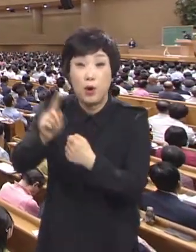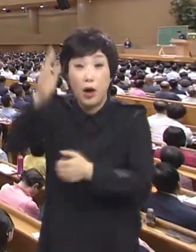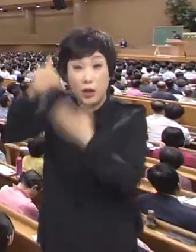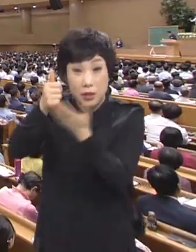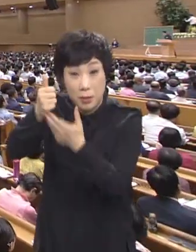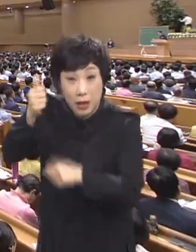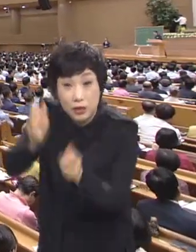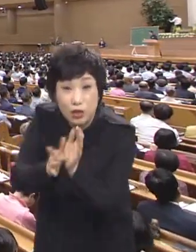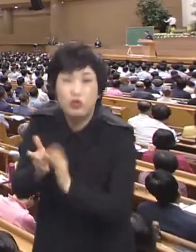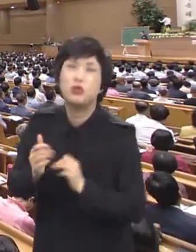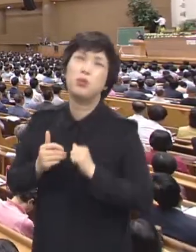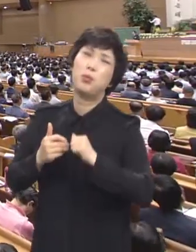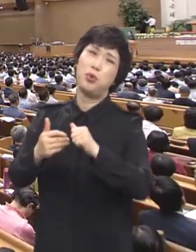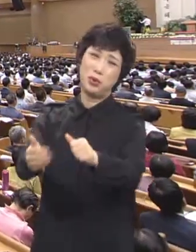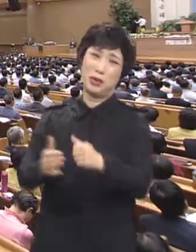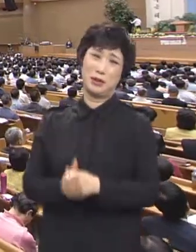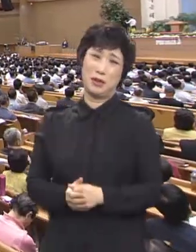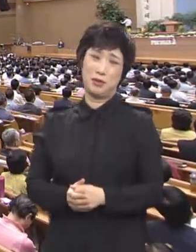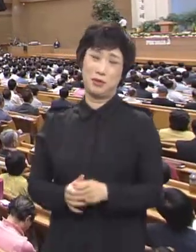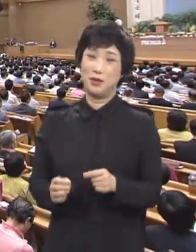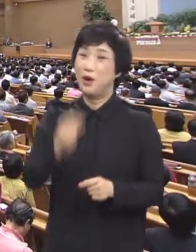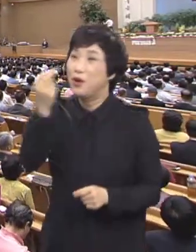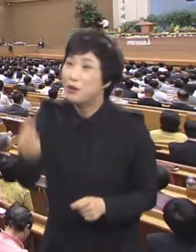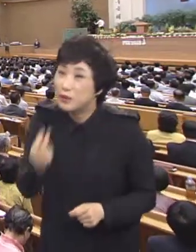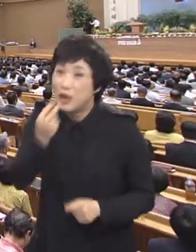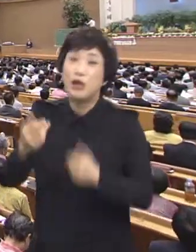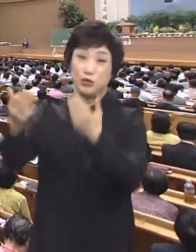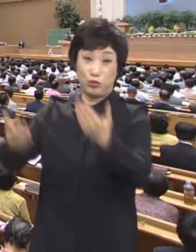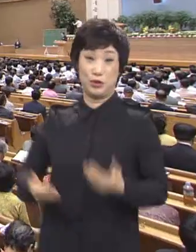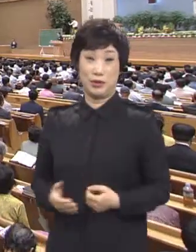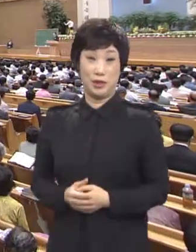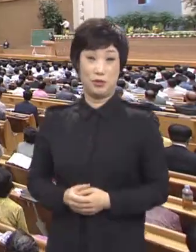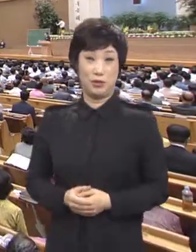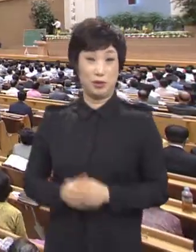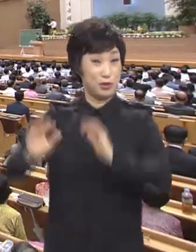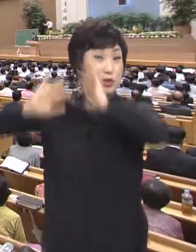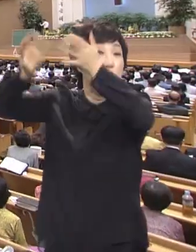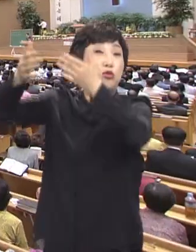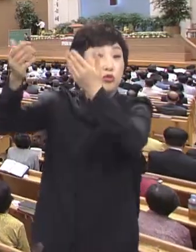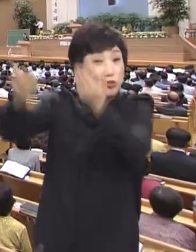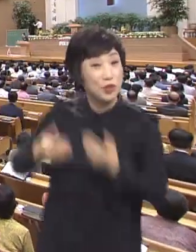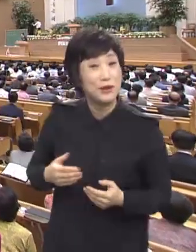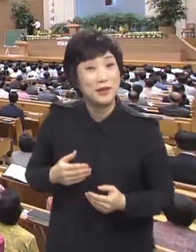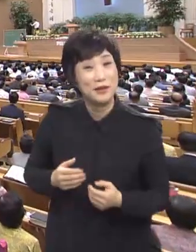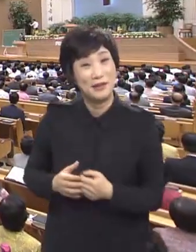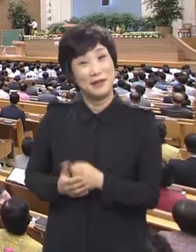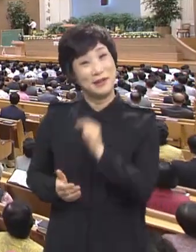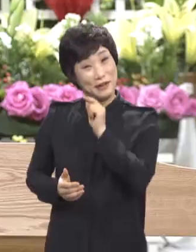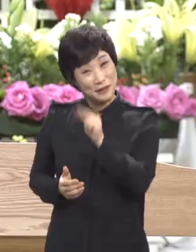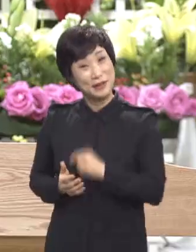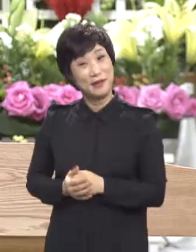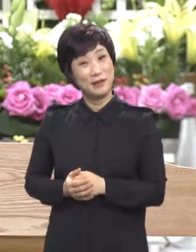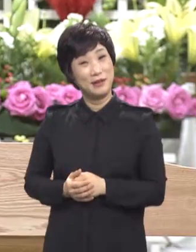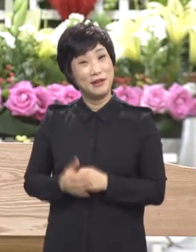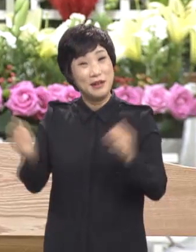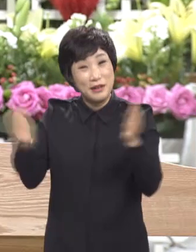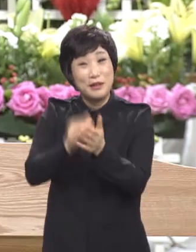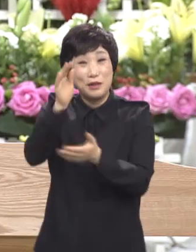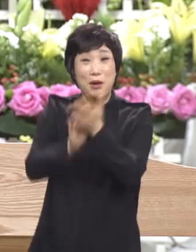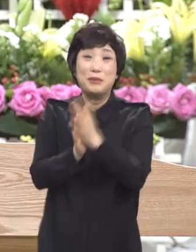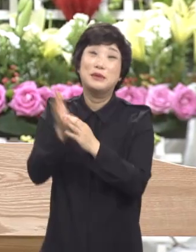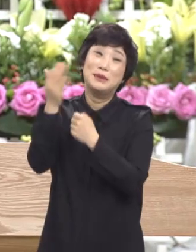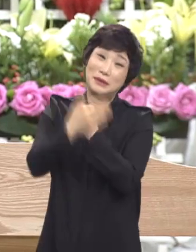아들을 주셨으니, 영생을 주셨으니, 천국을 주셨으니, 환량 없는